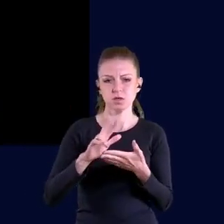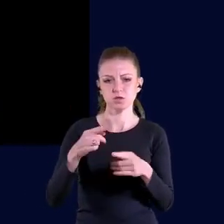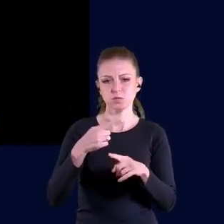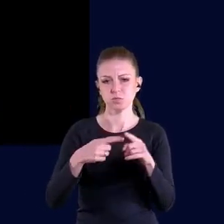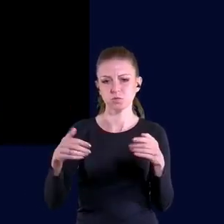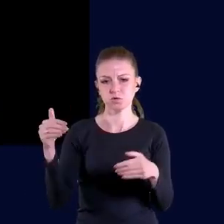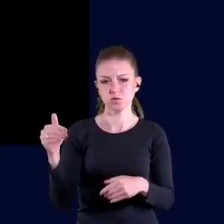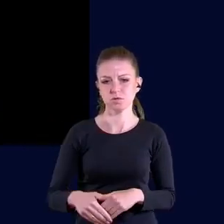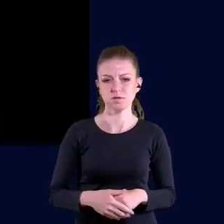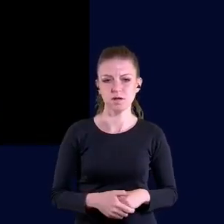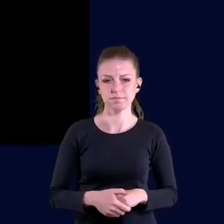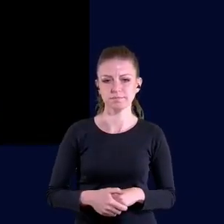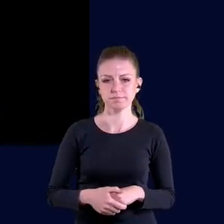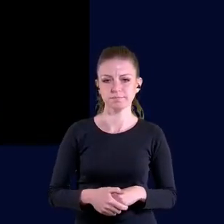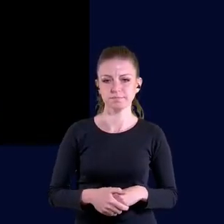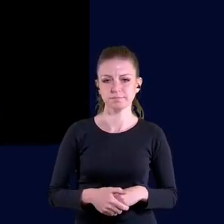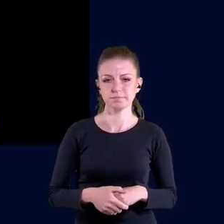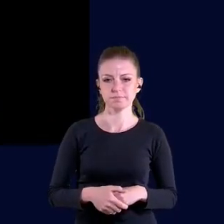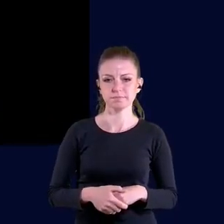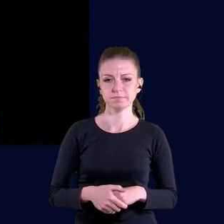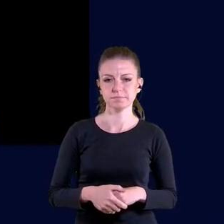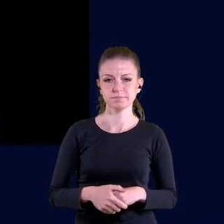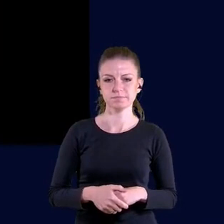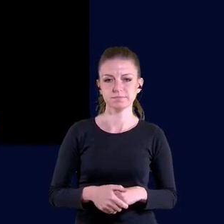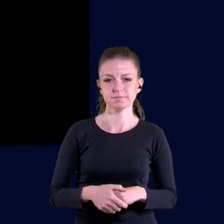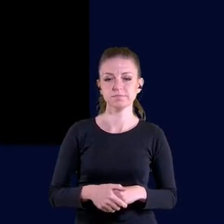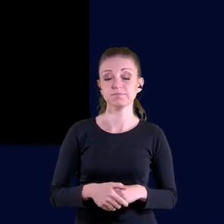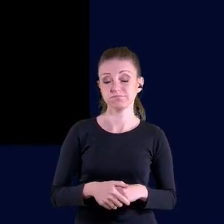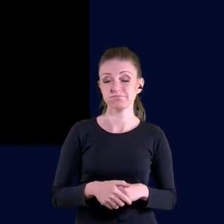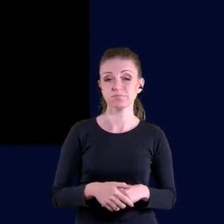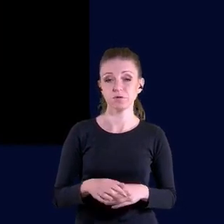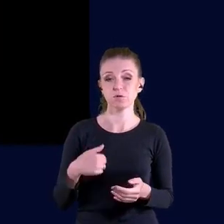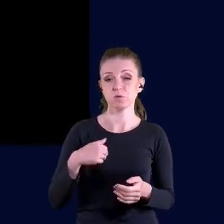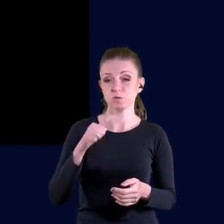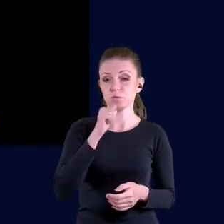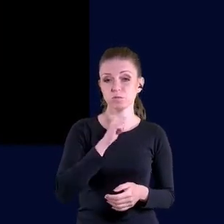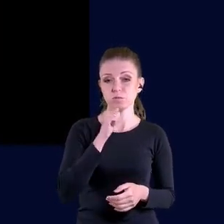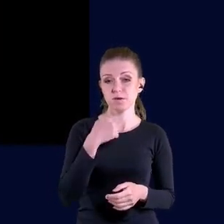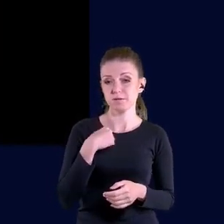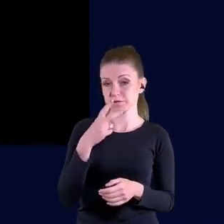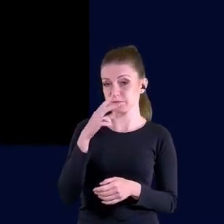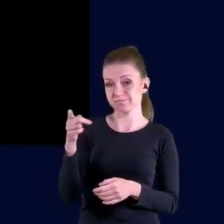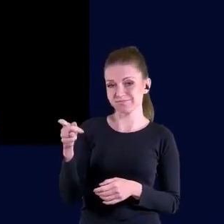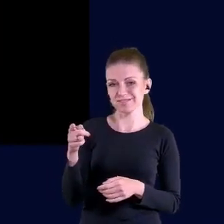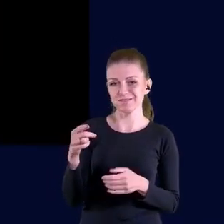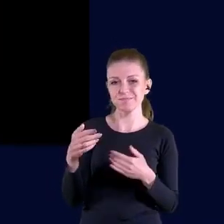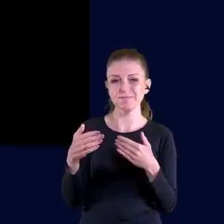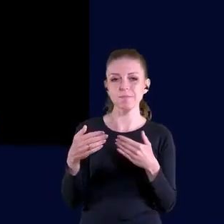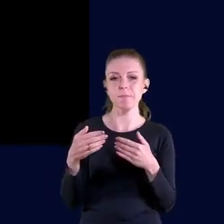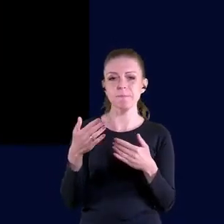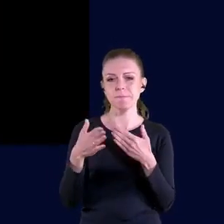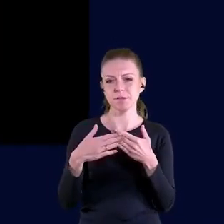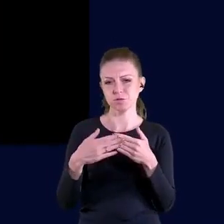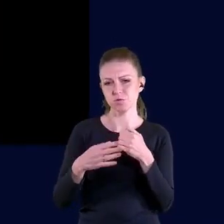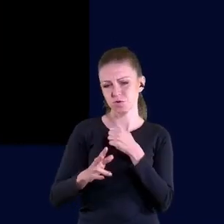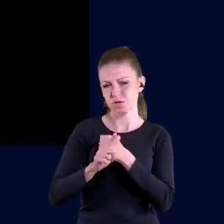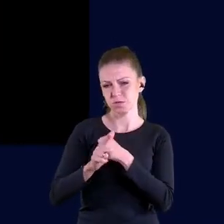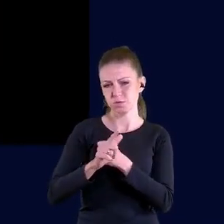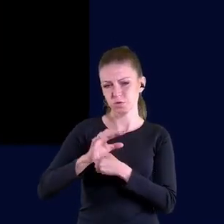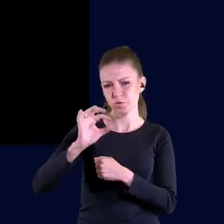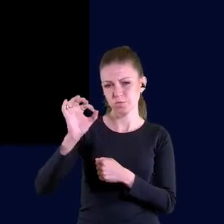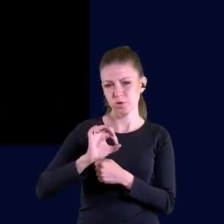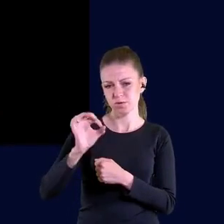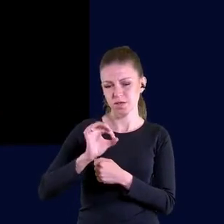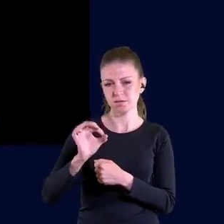czyli ta próba na której ja oferuje to jest nieco ponad 70 procent wszystkich